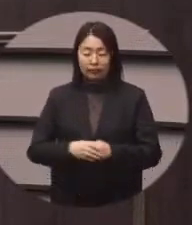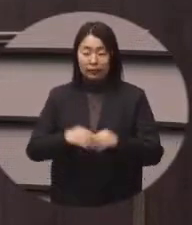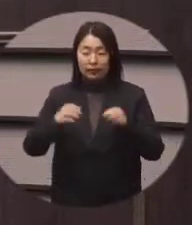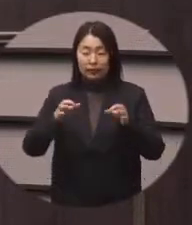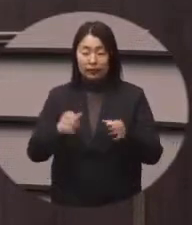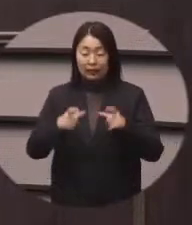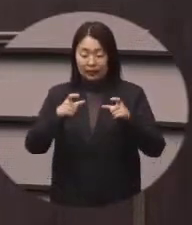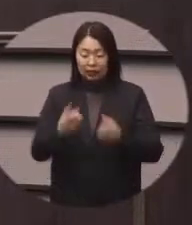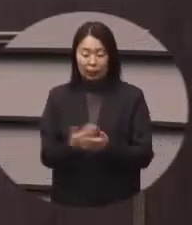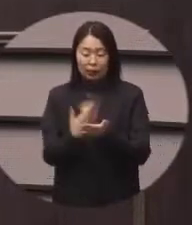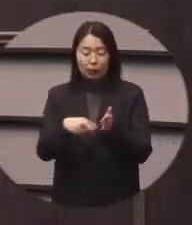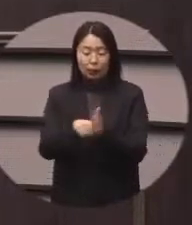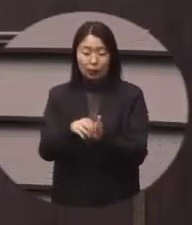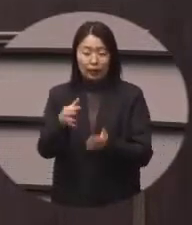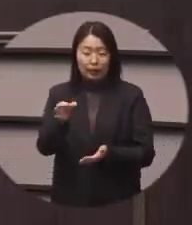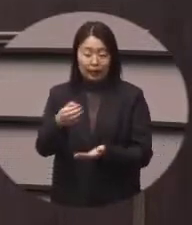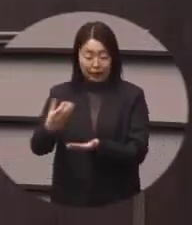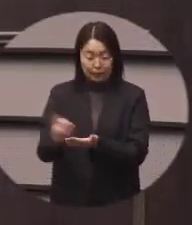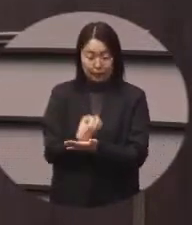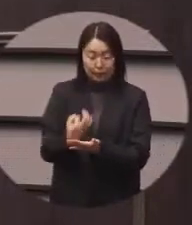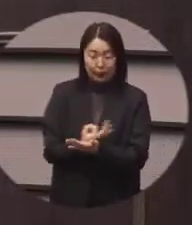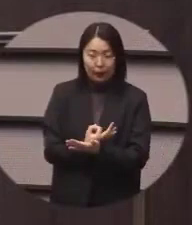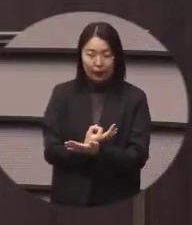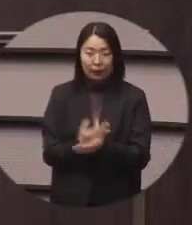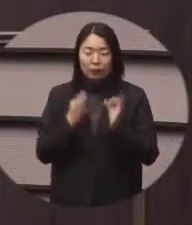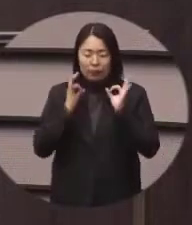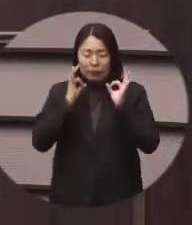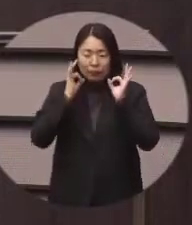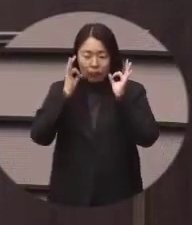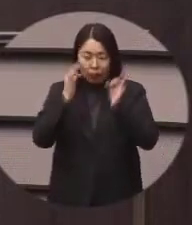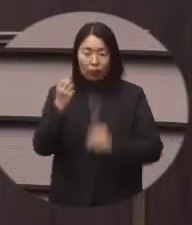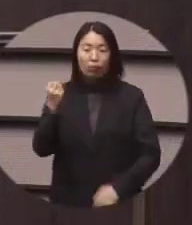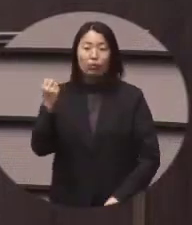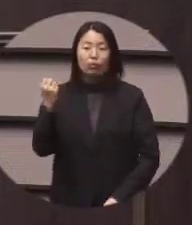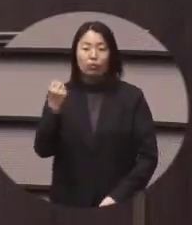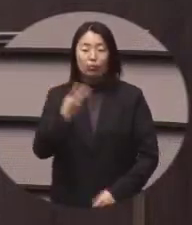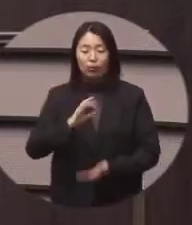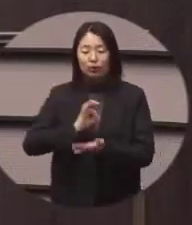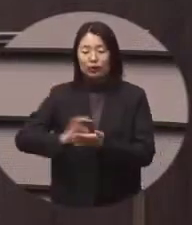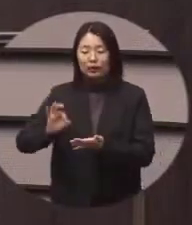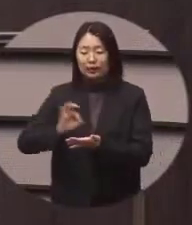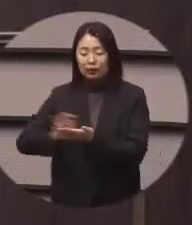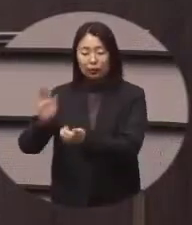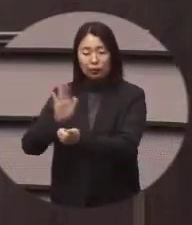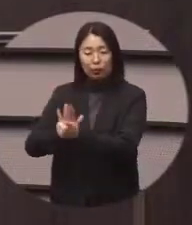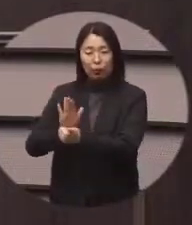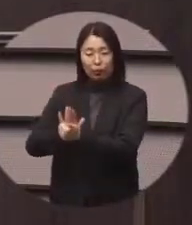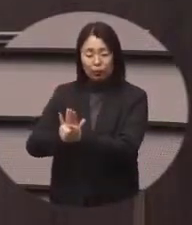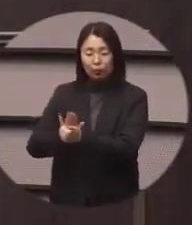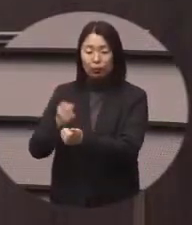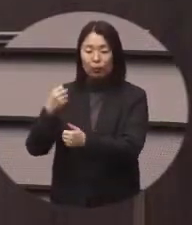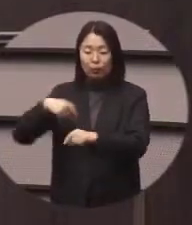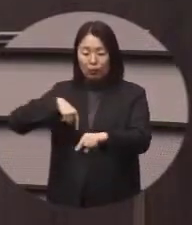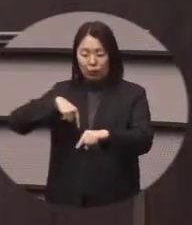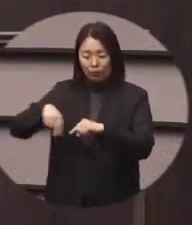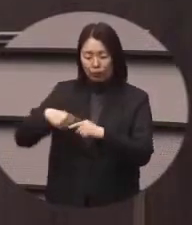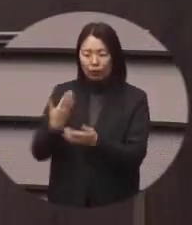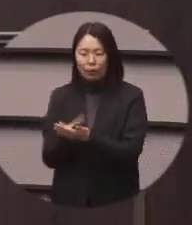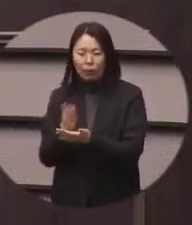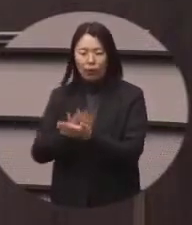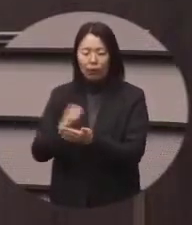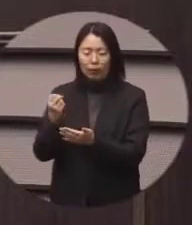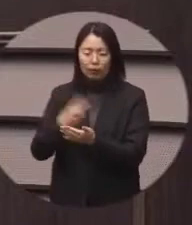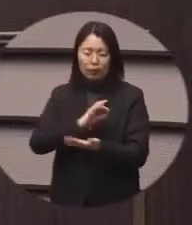확충과 의존재원 확보에 전력을 다하는 한편 지출구조 혁신과 철저한 사업관리로 보다